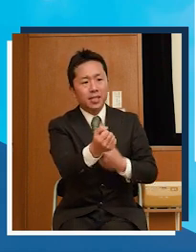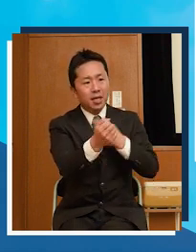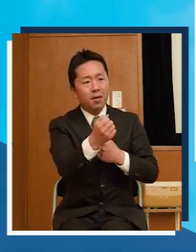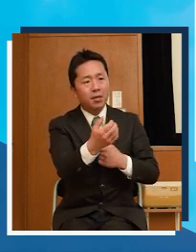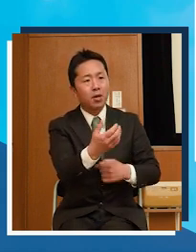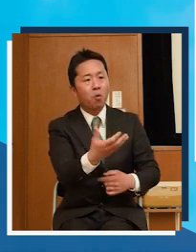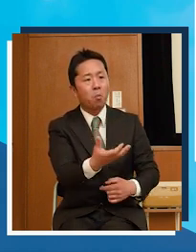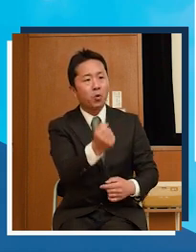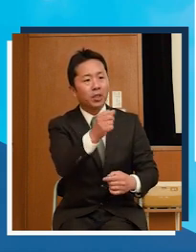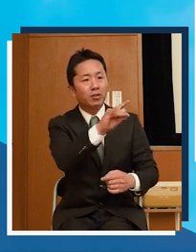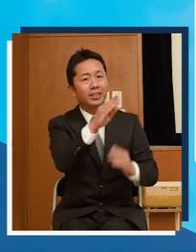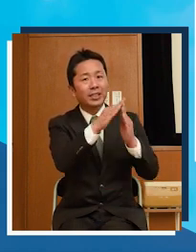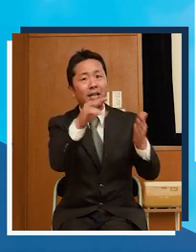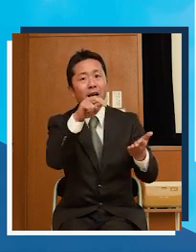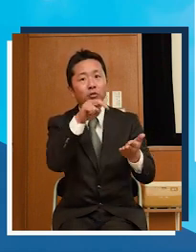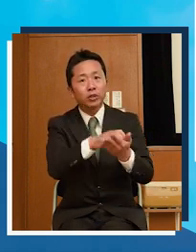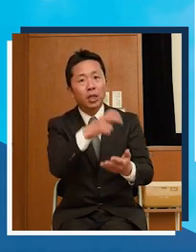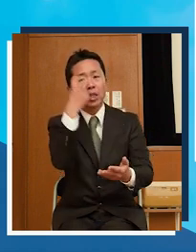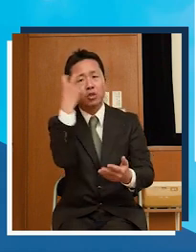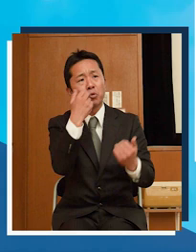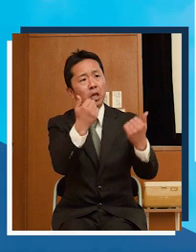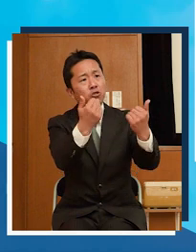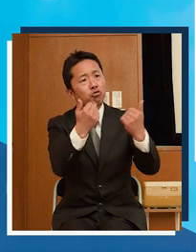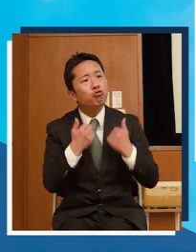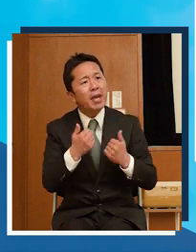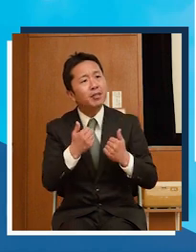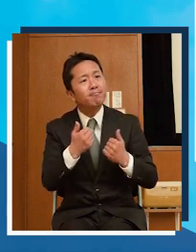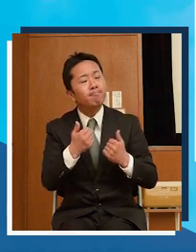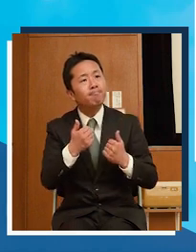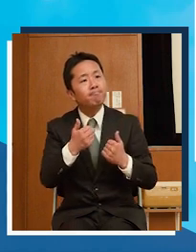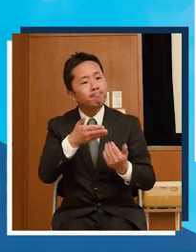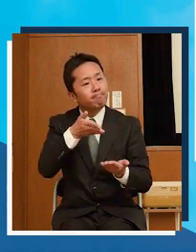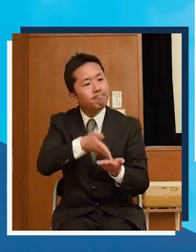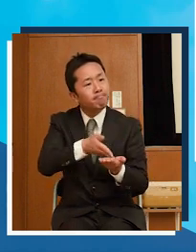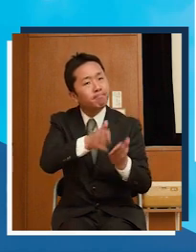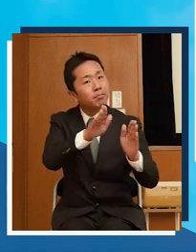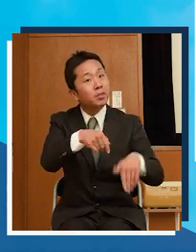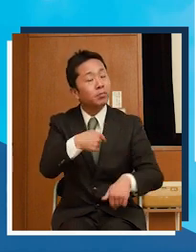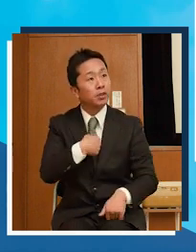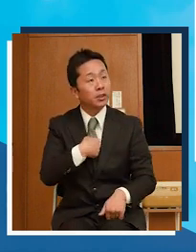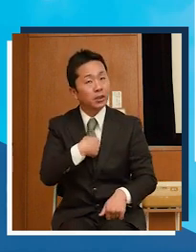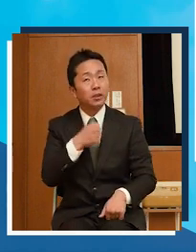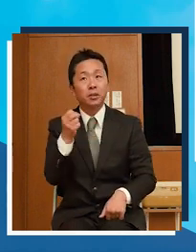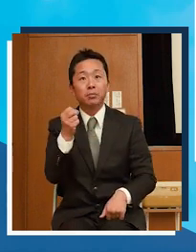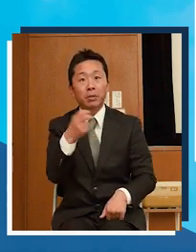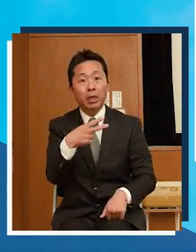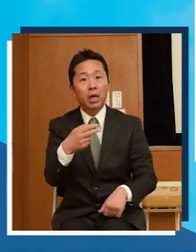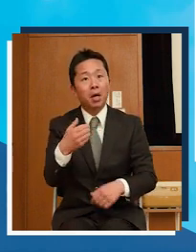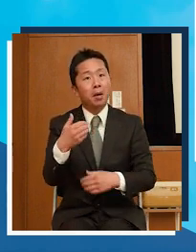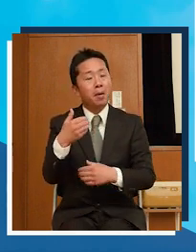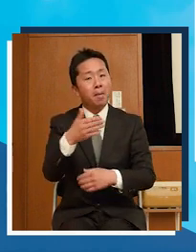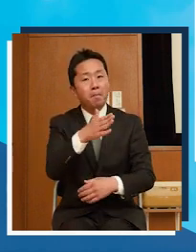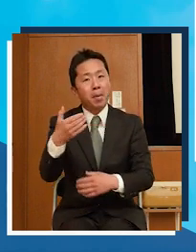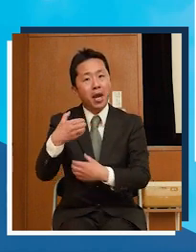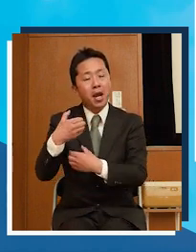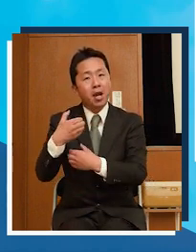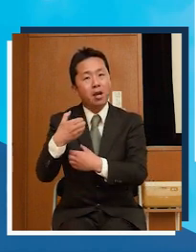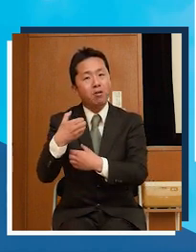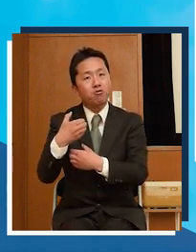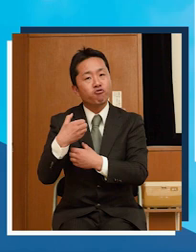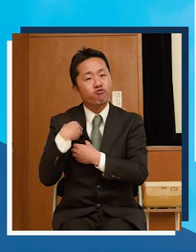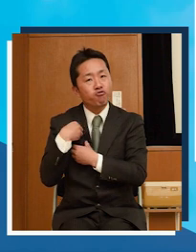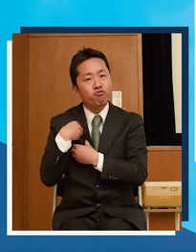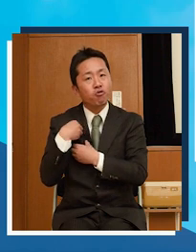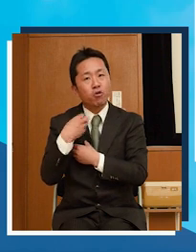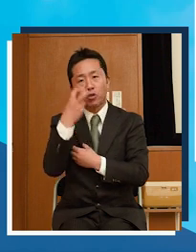アメリカ議会としてそのことをきちんと調査をするべきであるということを申し入れましたしえ米軍のえ議会調査局